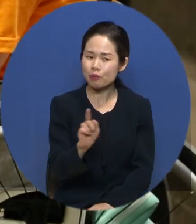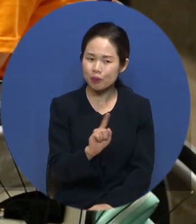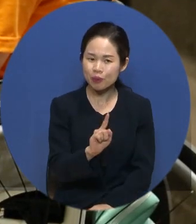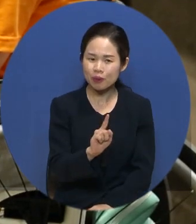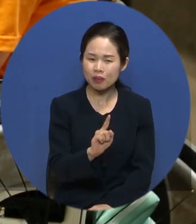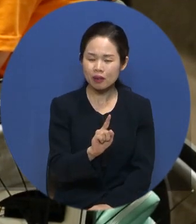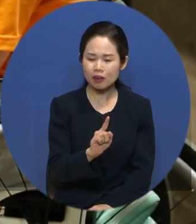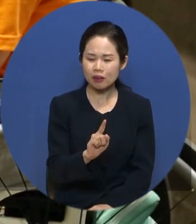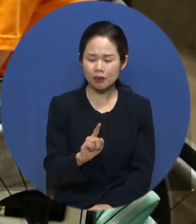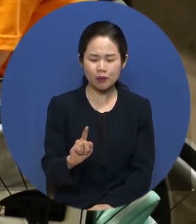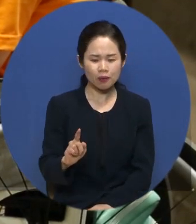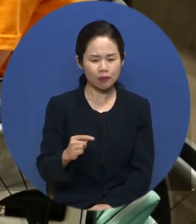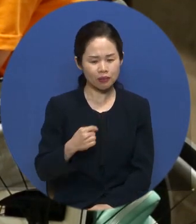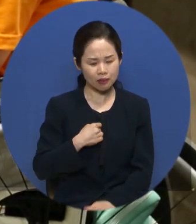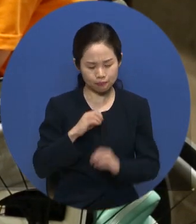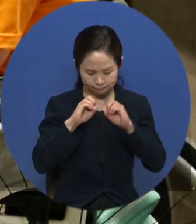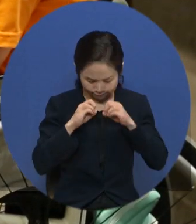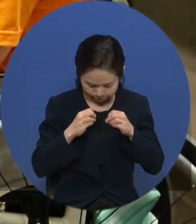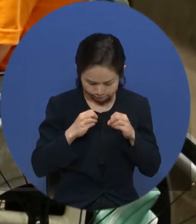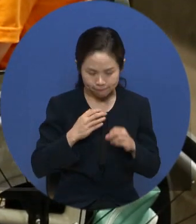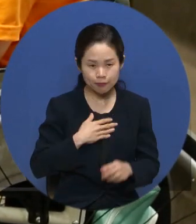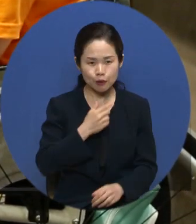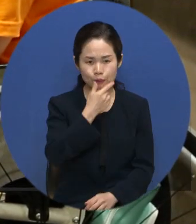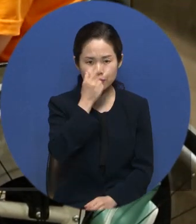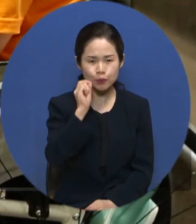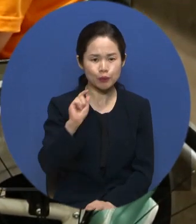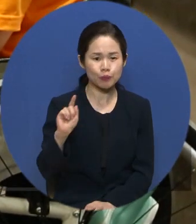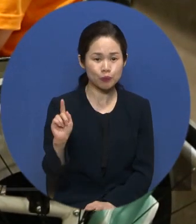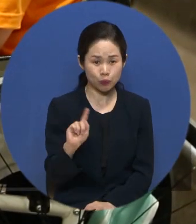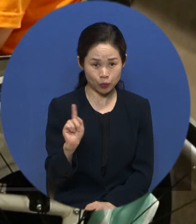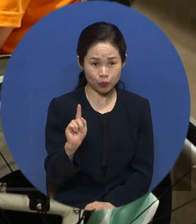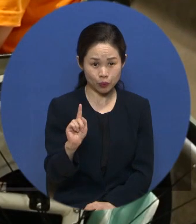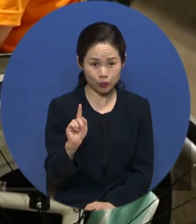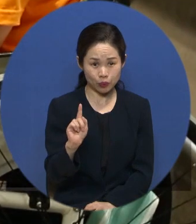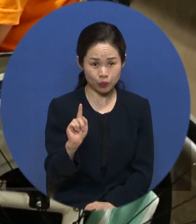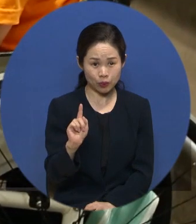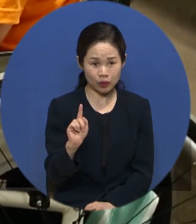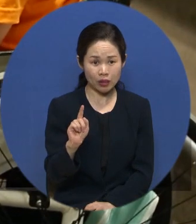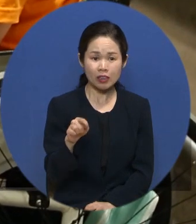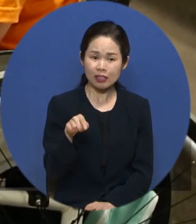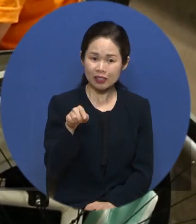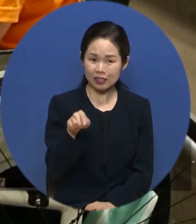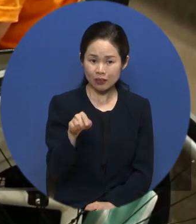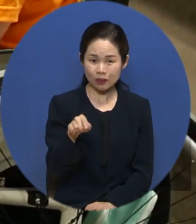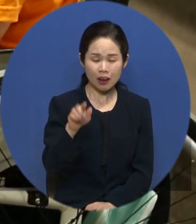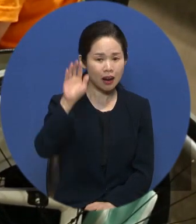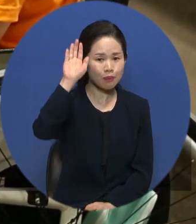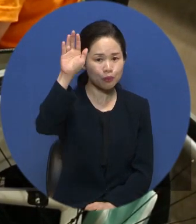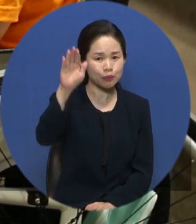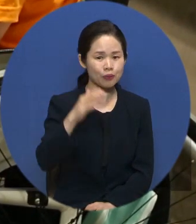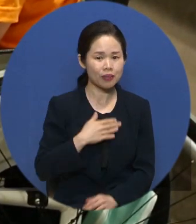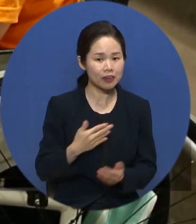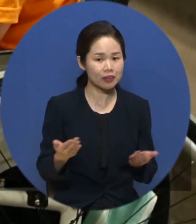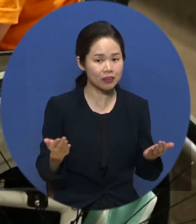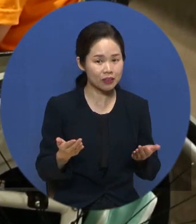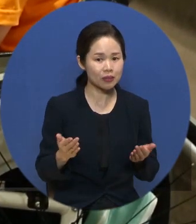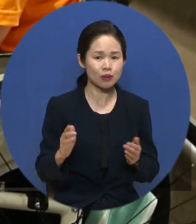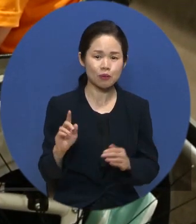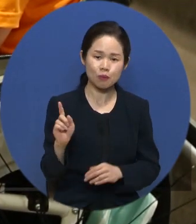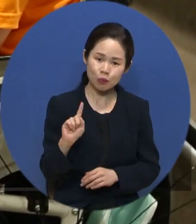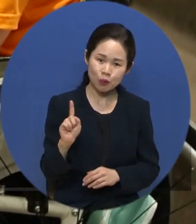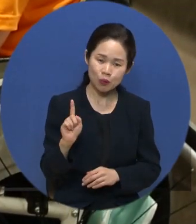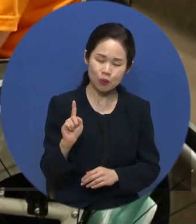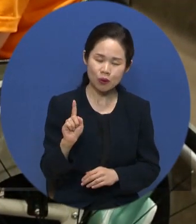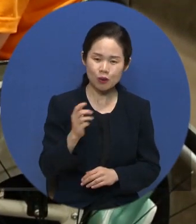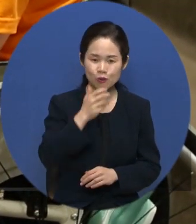어떤 점이 부족한지를 알아가는 것 또한 진로를 살아가는